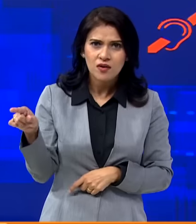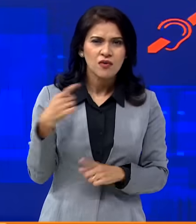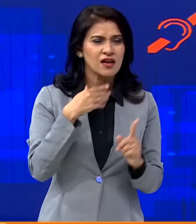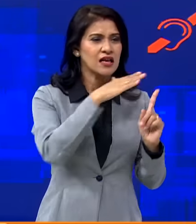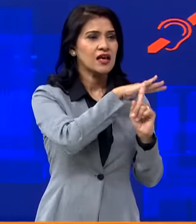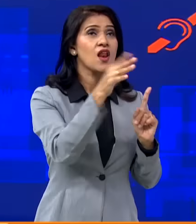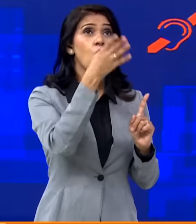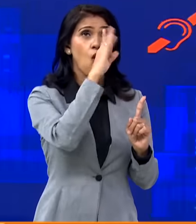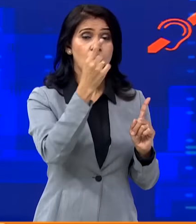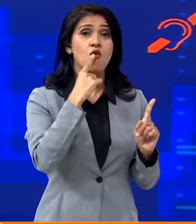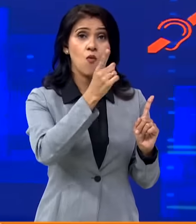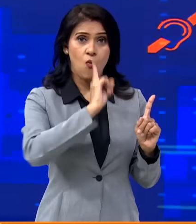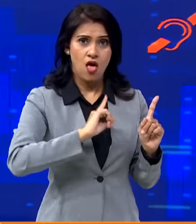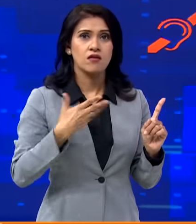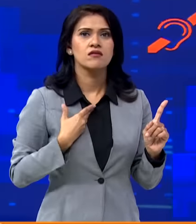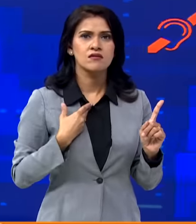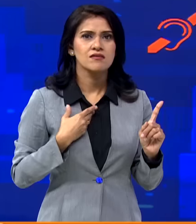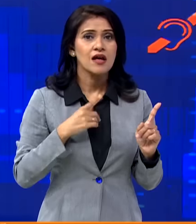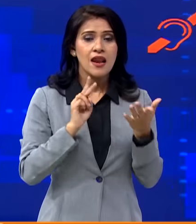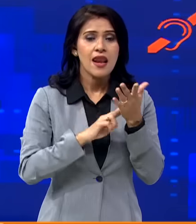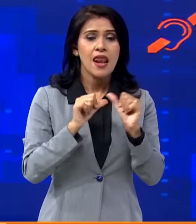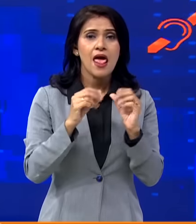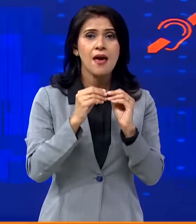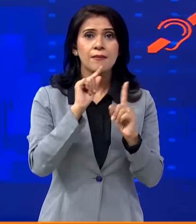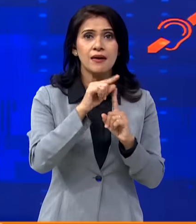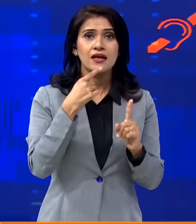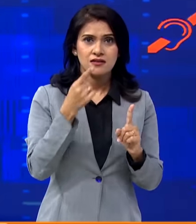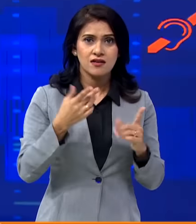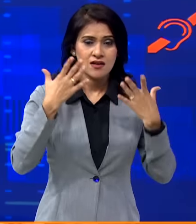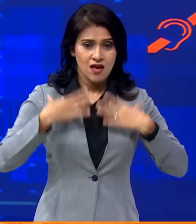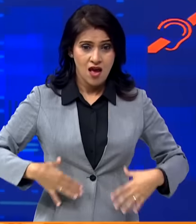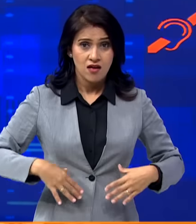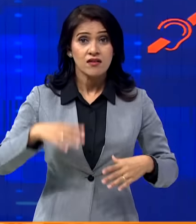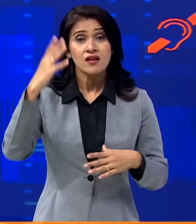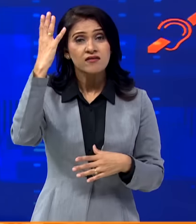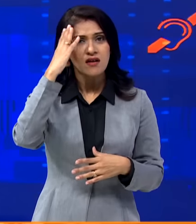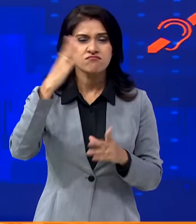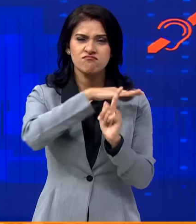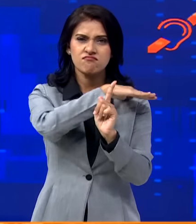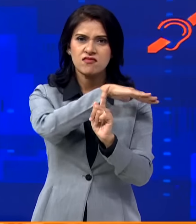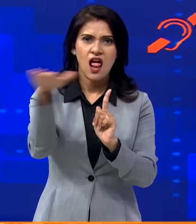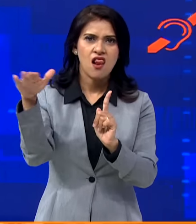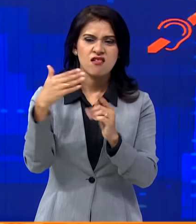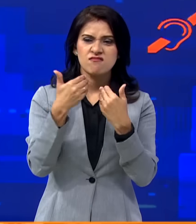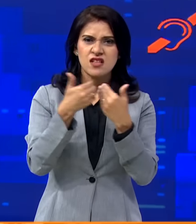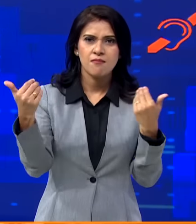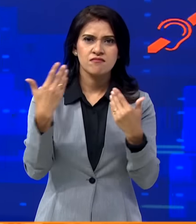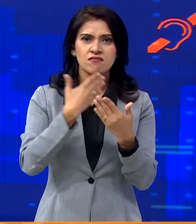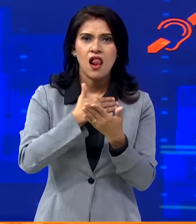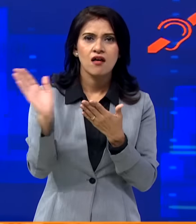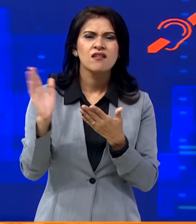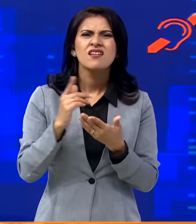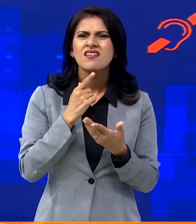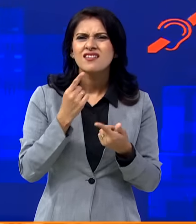कह देना कि जो गुस्सा के नबी की एक सजा सर तन से जुदा सर तन से जुदा मुझे लगता है कि जो इस तरह का नारा लगाते